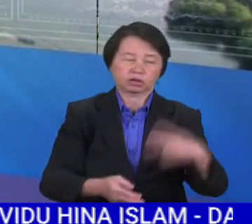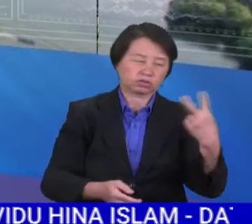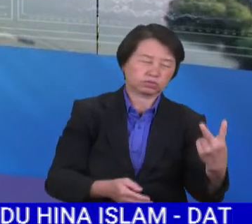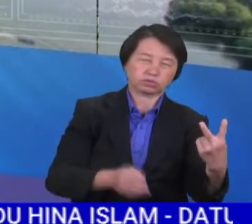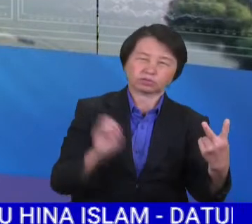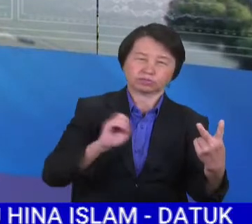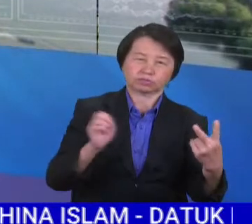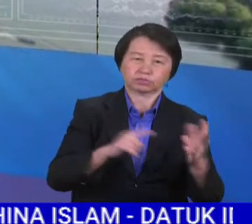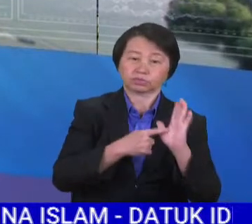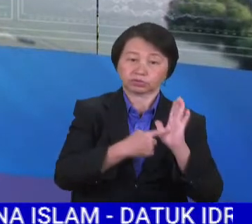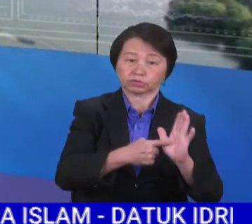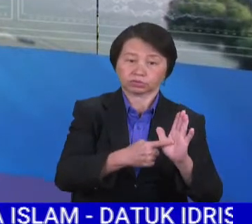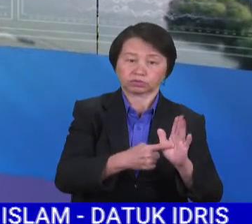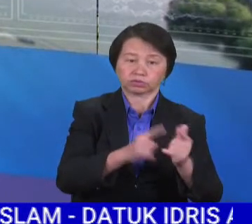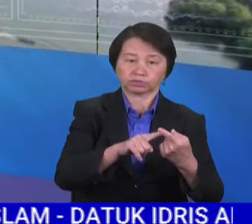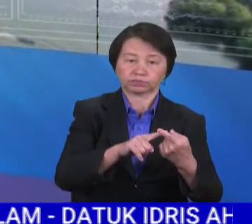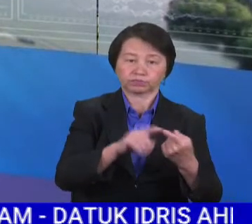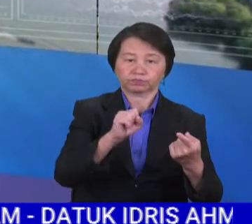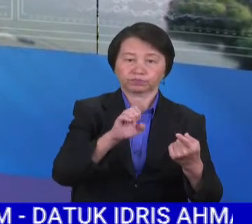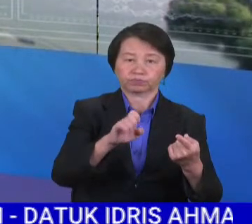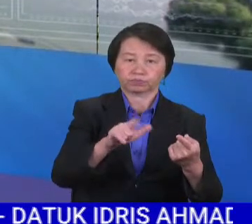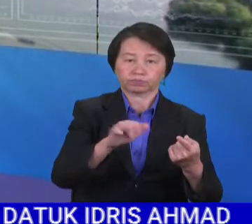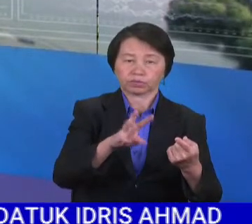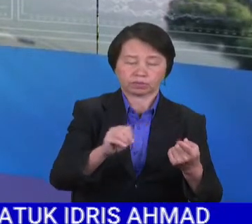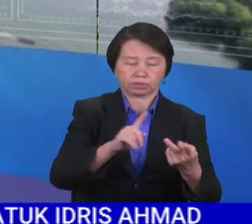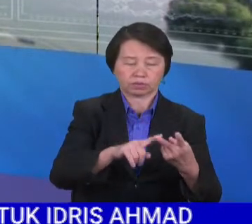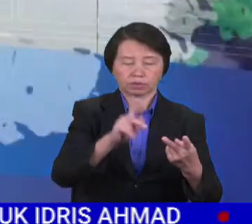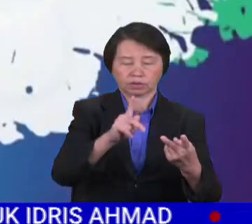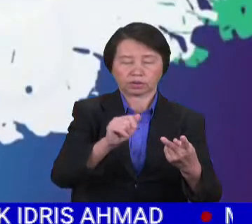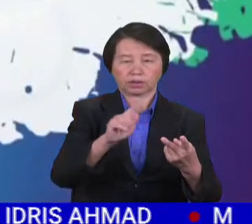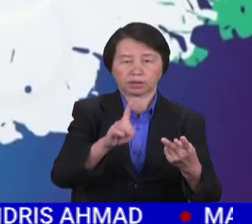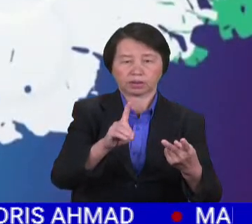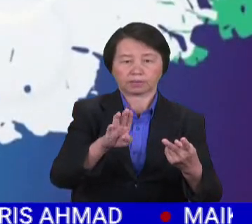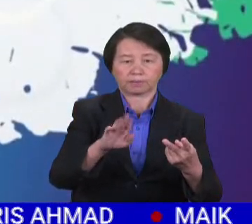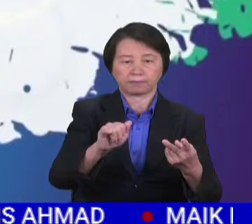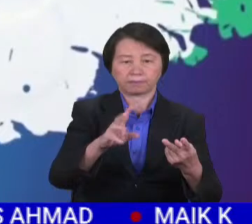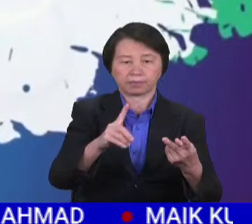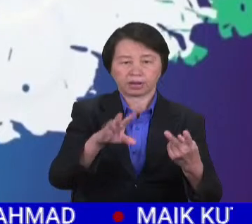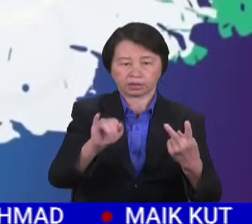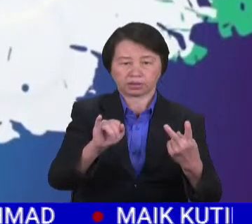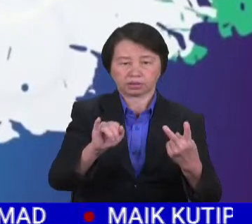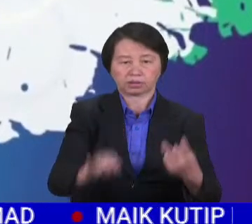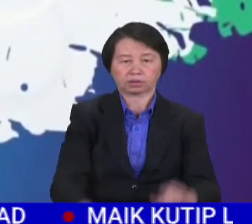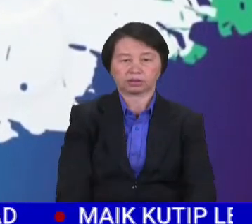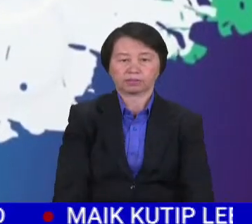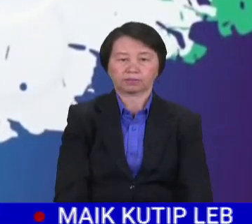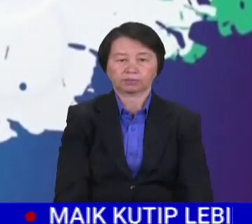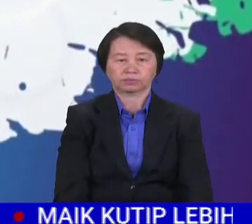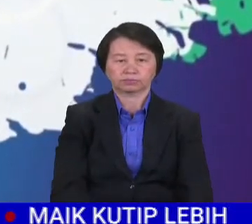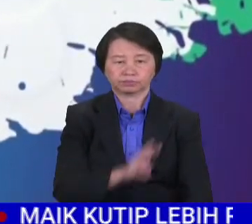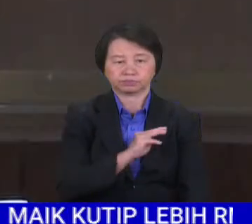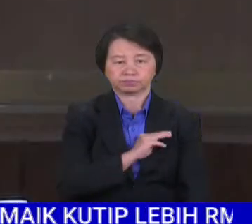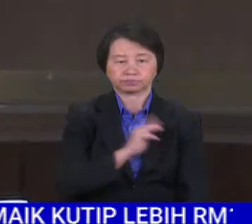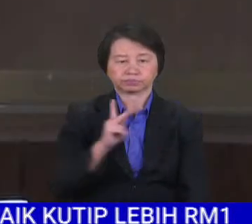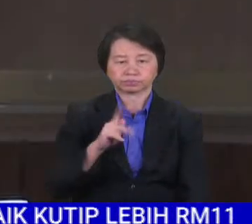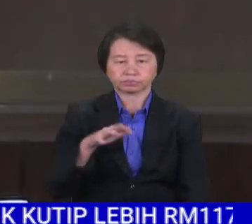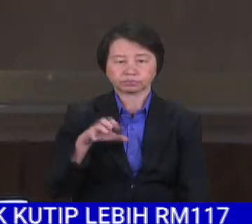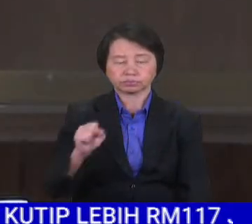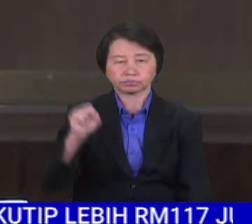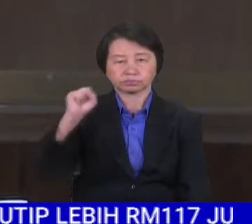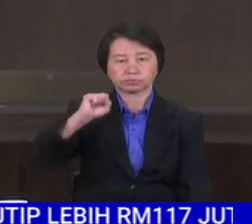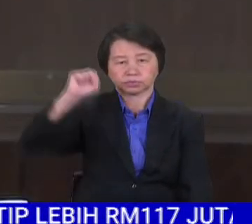Duo sukan pertunjukan yaitu silambam dan kabar hehehe Hai menteri belia dan sukan